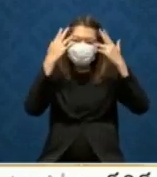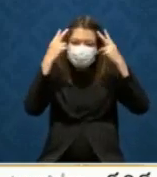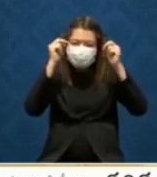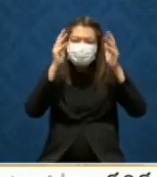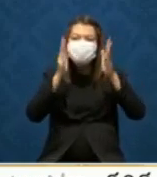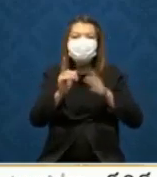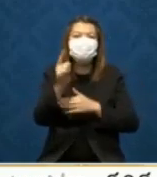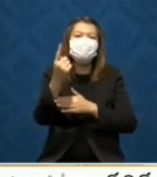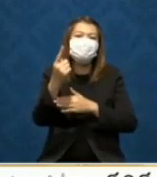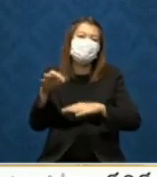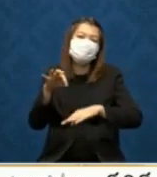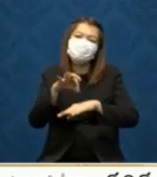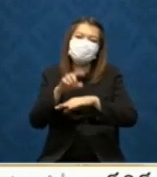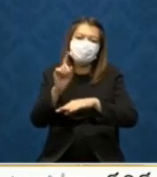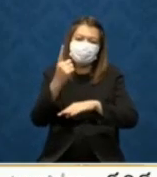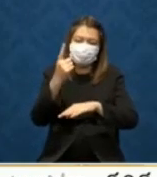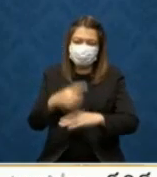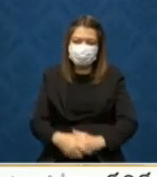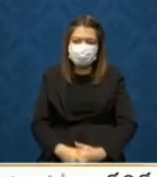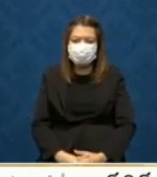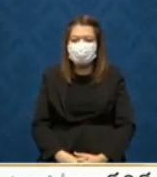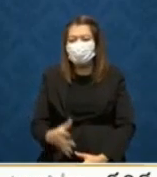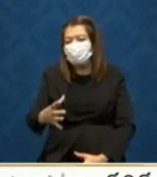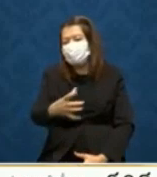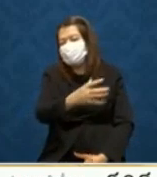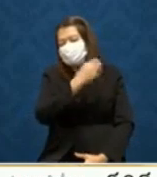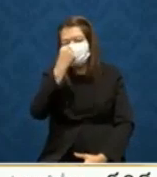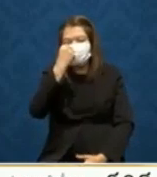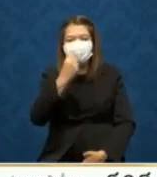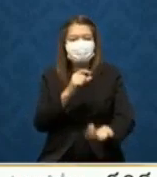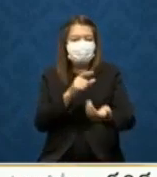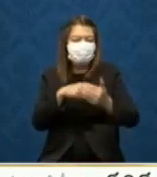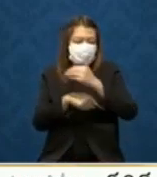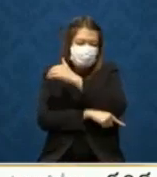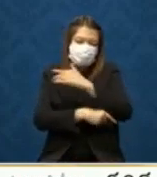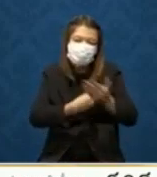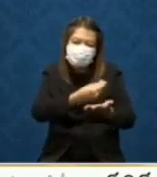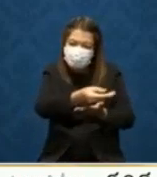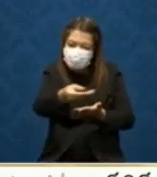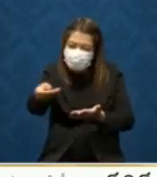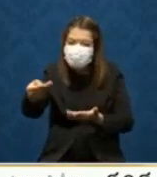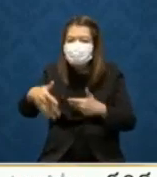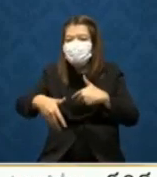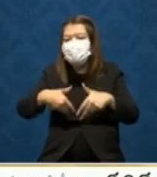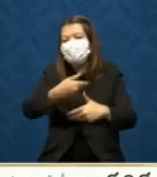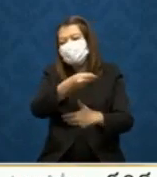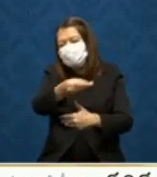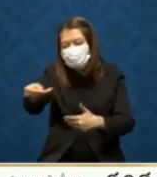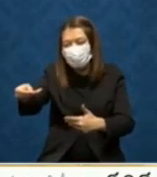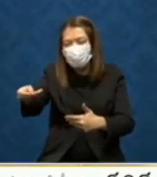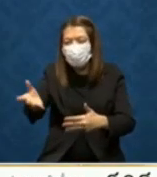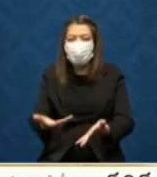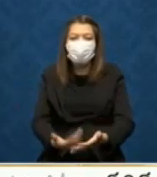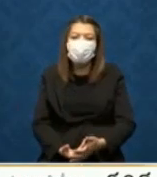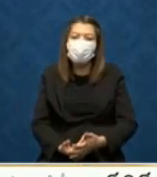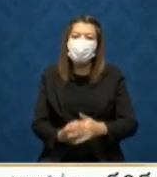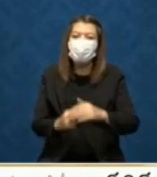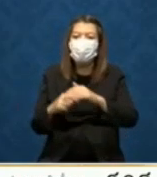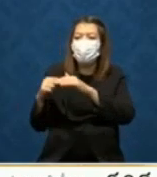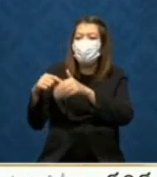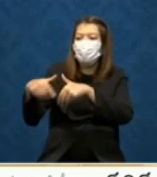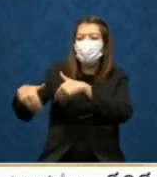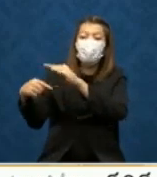รัฐมนตรีคนใหม่เขายึดเงินคอร์รัปชั่นทั้งหมดเอามาแจกให้ประชาชนเขาถือว่าเป็นเงินที่โกงจาก